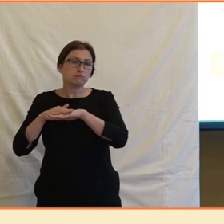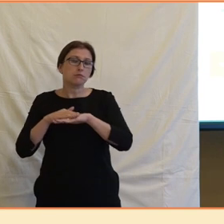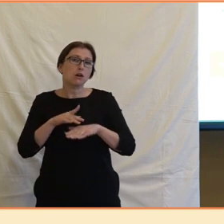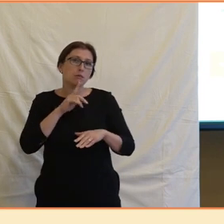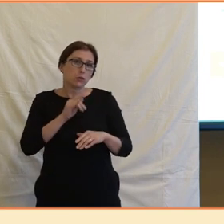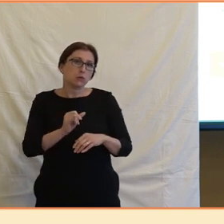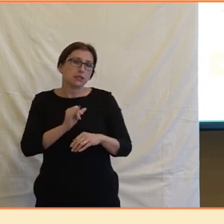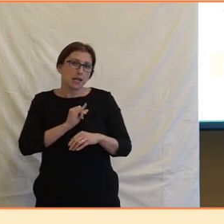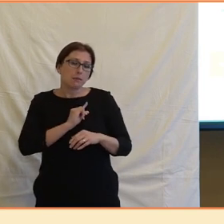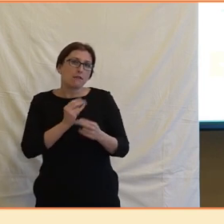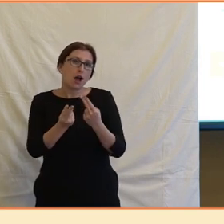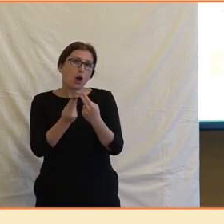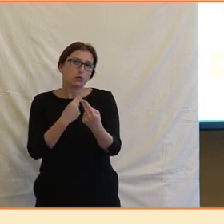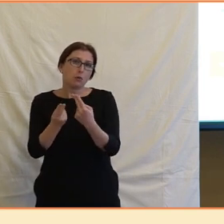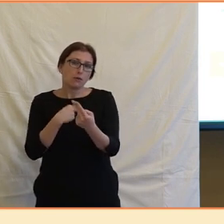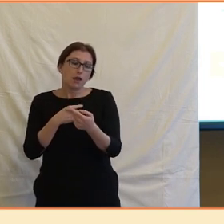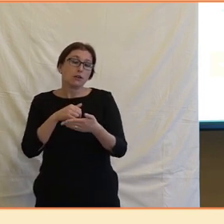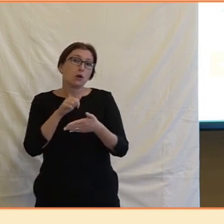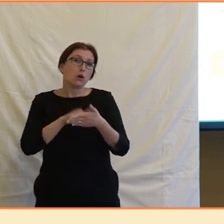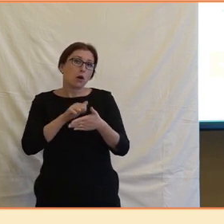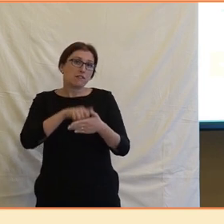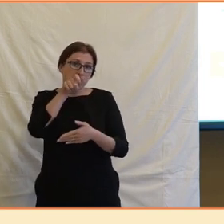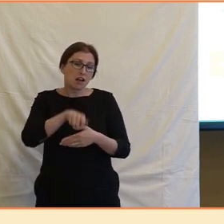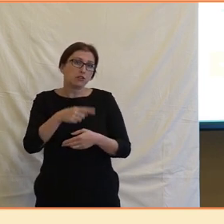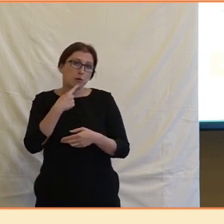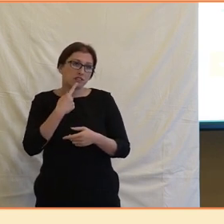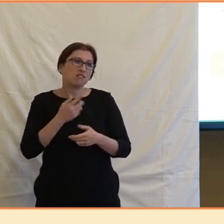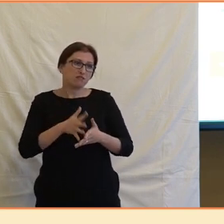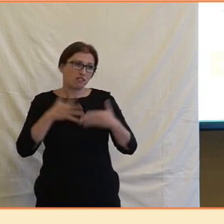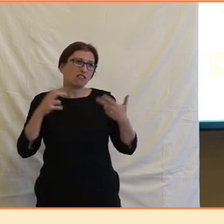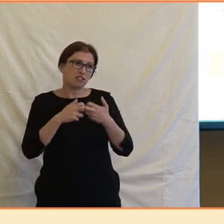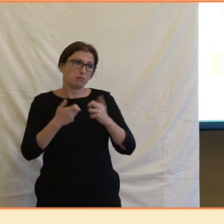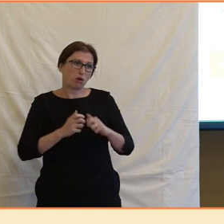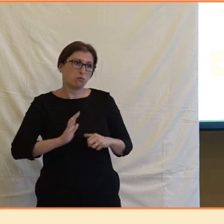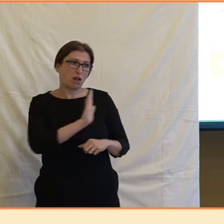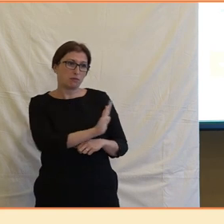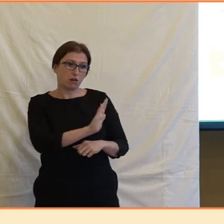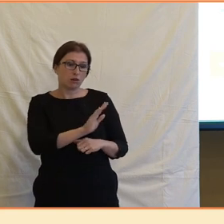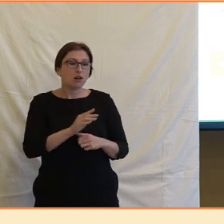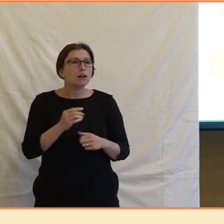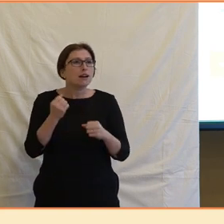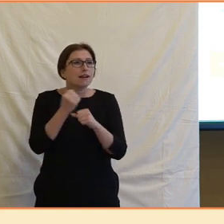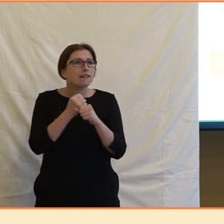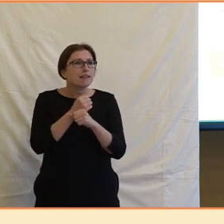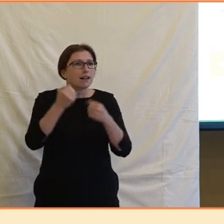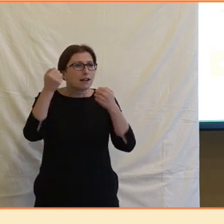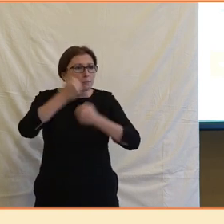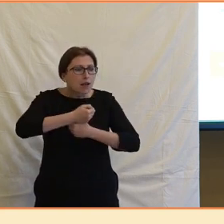jako zajímavá je ta reflexe, že je to velký problém prostě pro toho člověka. Vidíte, že ty tmavě hnědé a